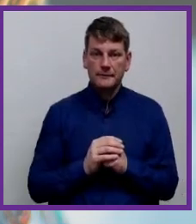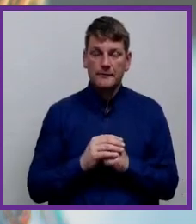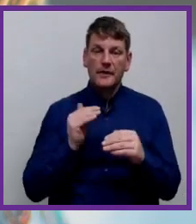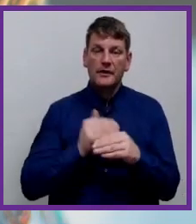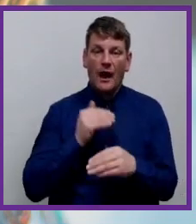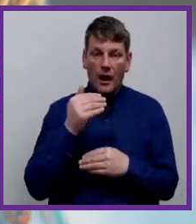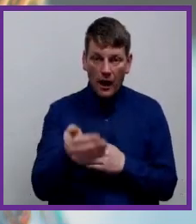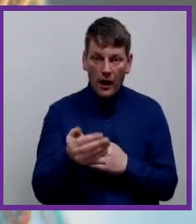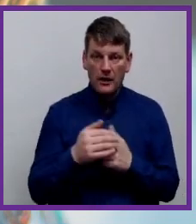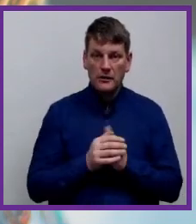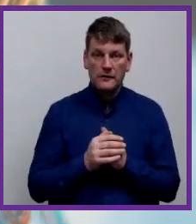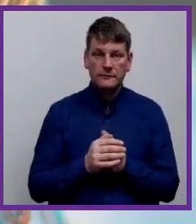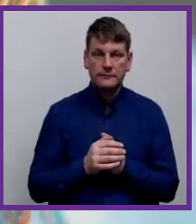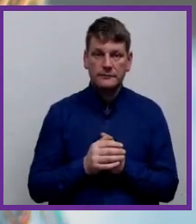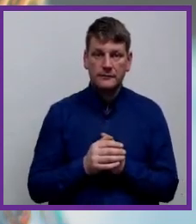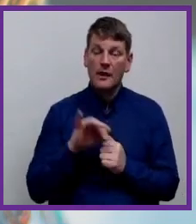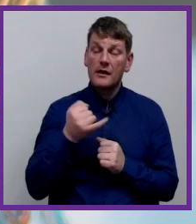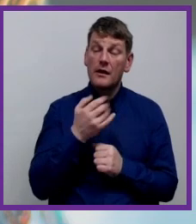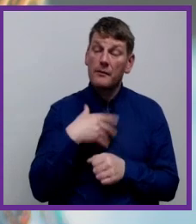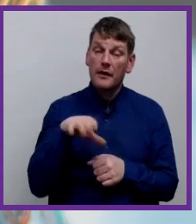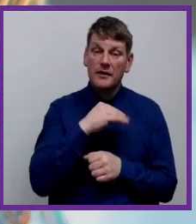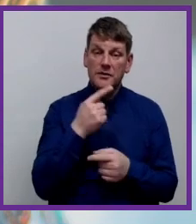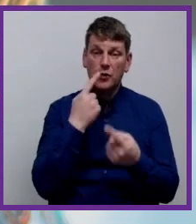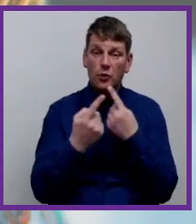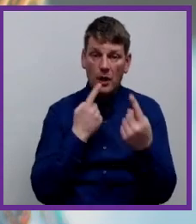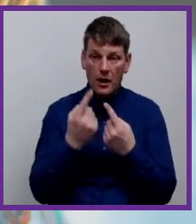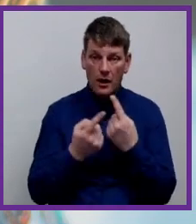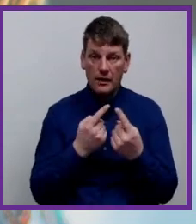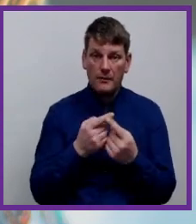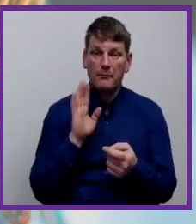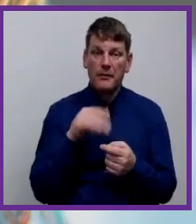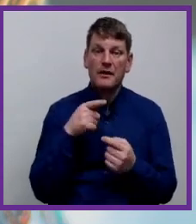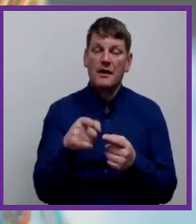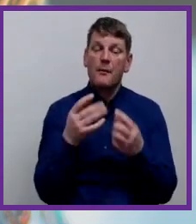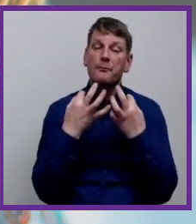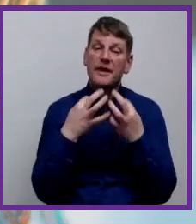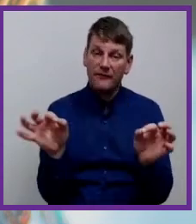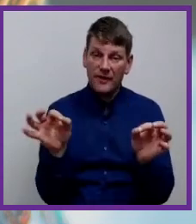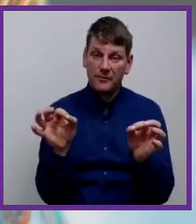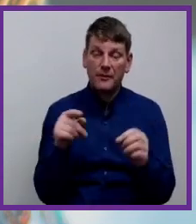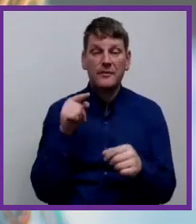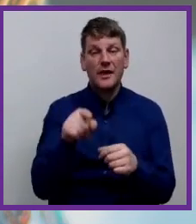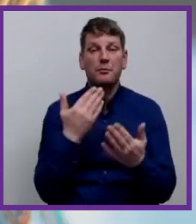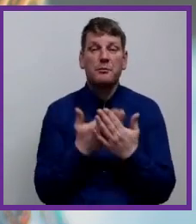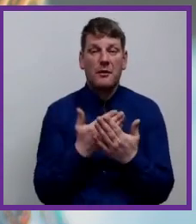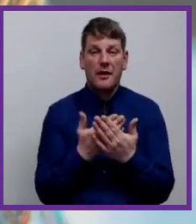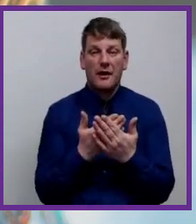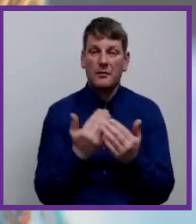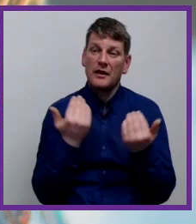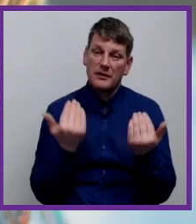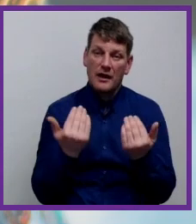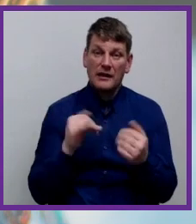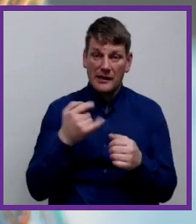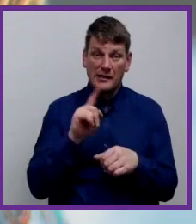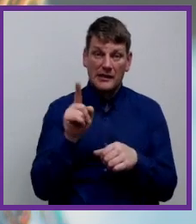Tālāk, ja mēs runājam par tām brīvībām, tad piemēram, tagad, ja ir